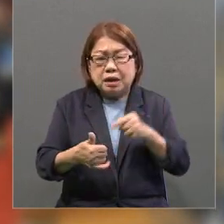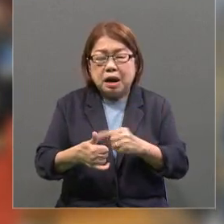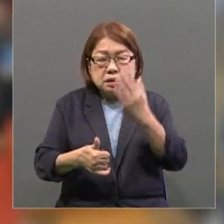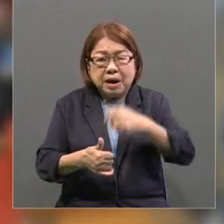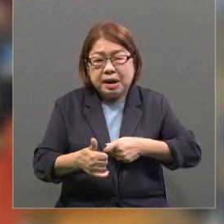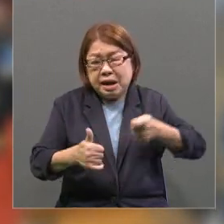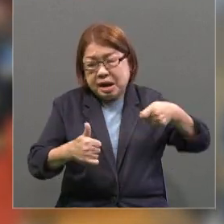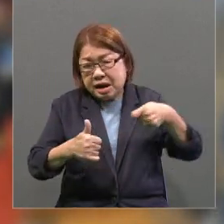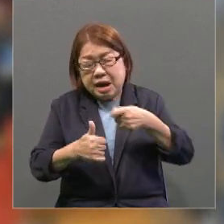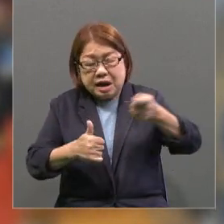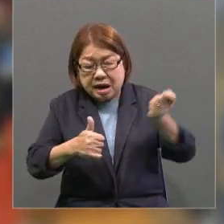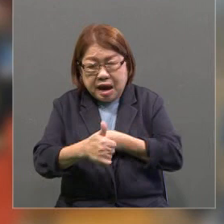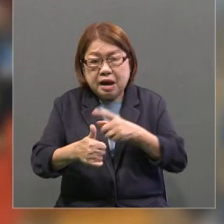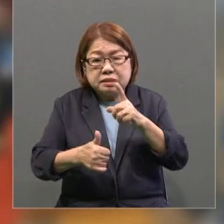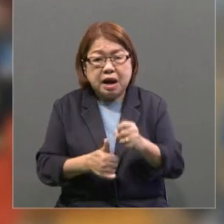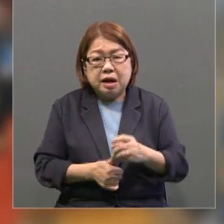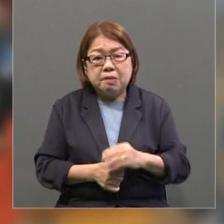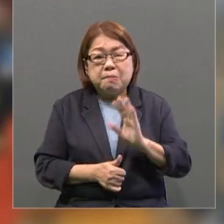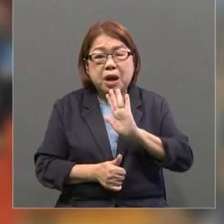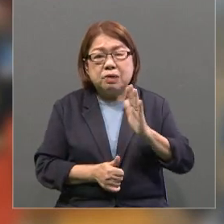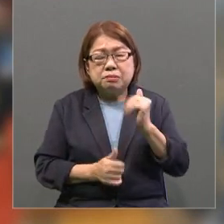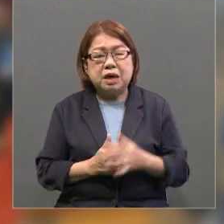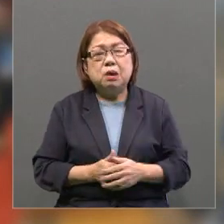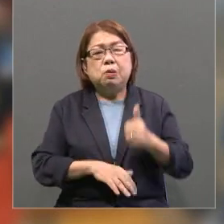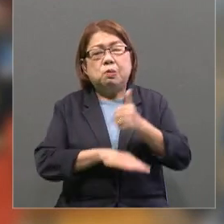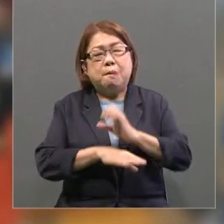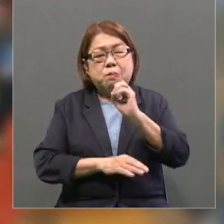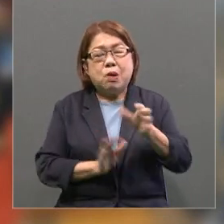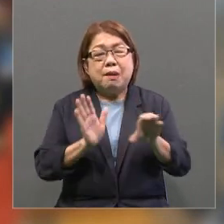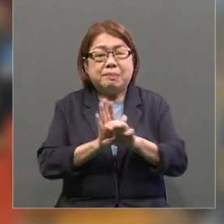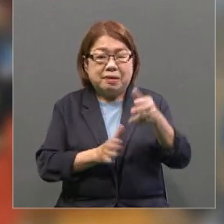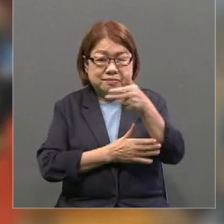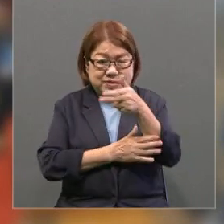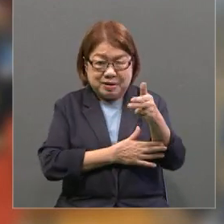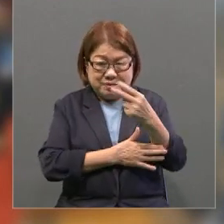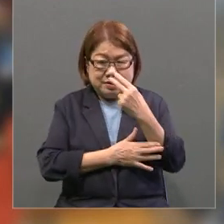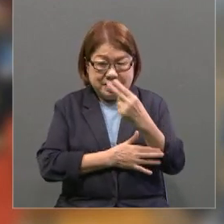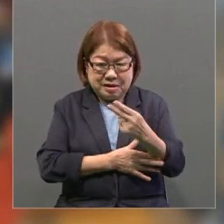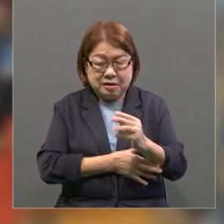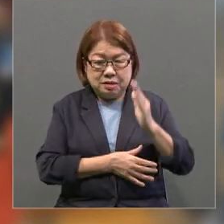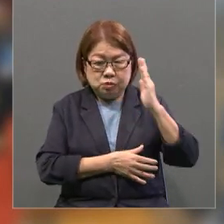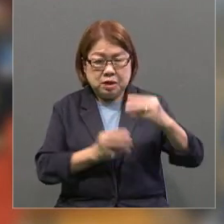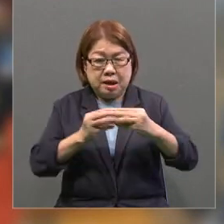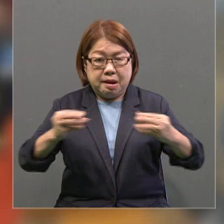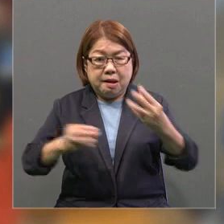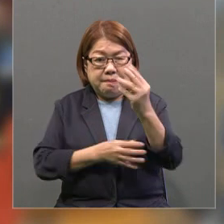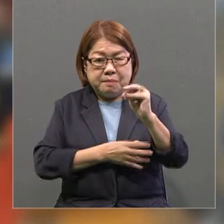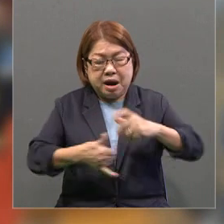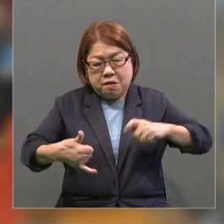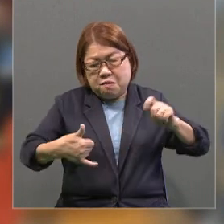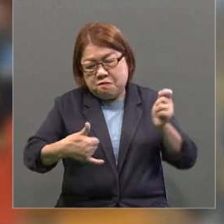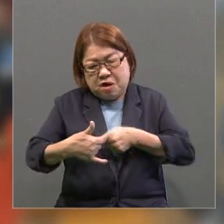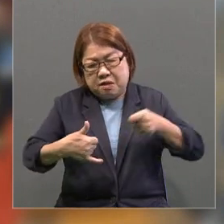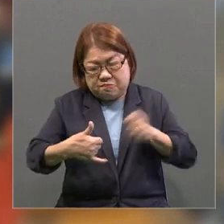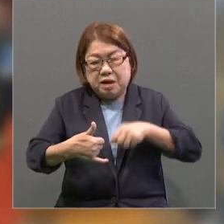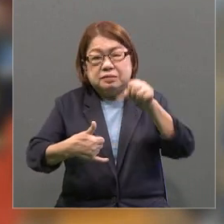ผู้อื่นให้ถึงแก่ความตายเรื่องนี้ผู้กำกับบอกว่าเพราะภาพจากกล้องวงจรปิดที่เป็นได้ใช้ไม้เบสบอลทำร้าย